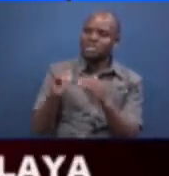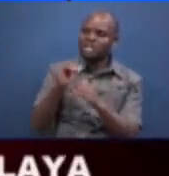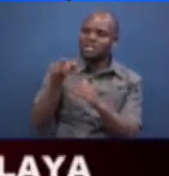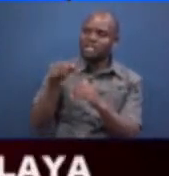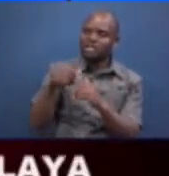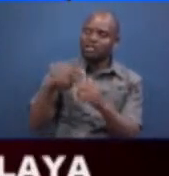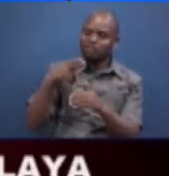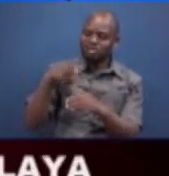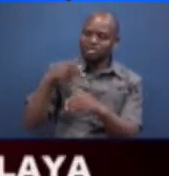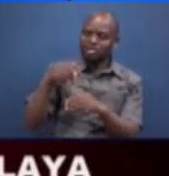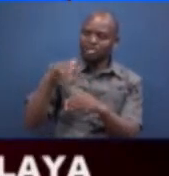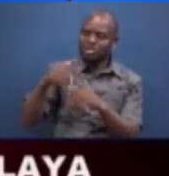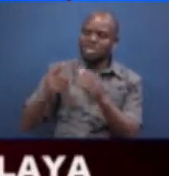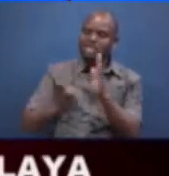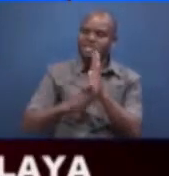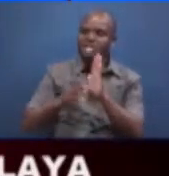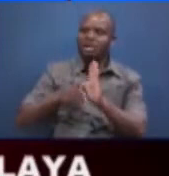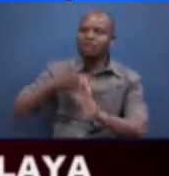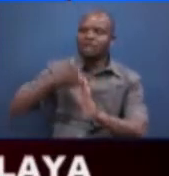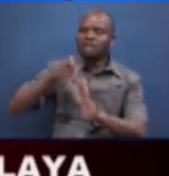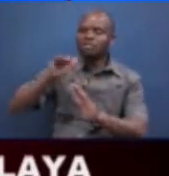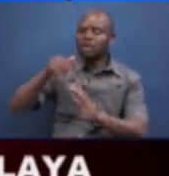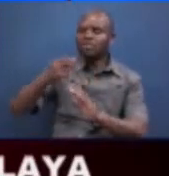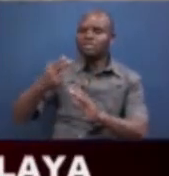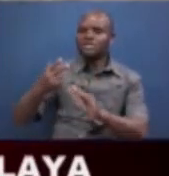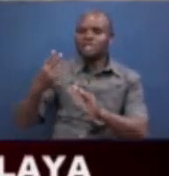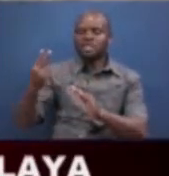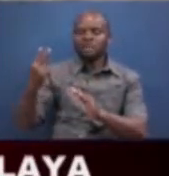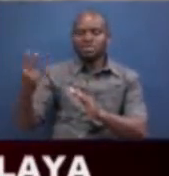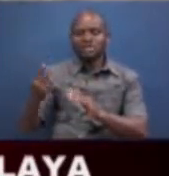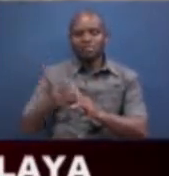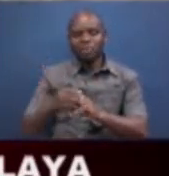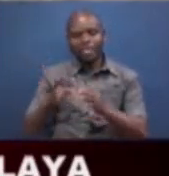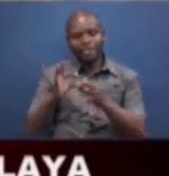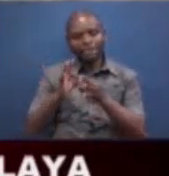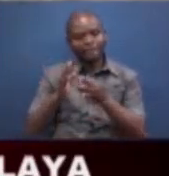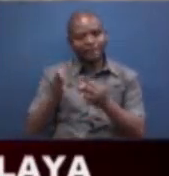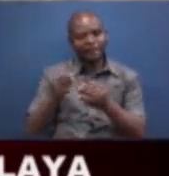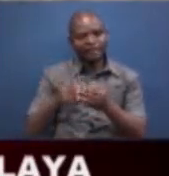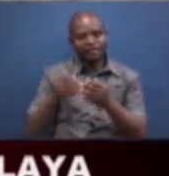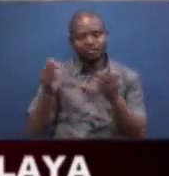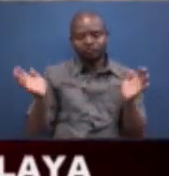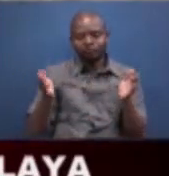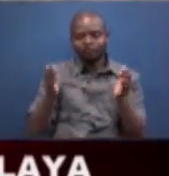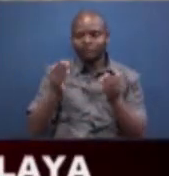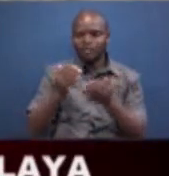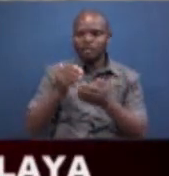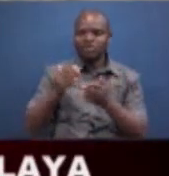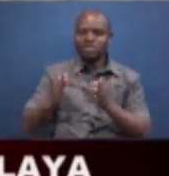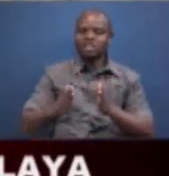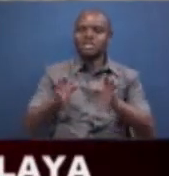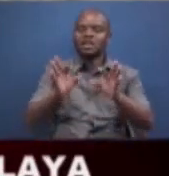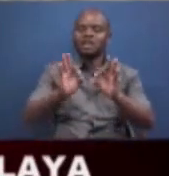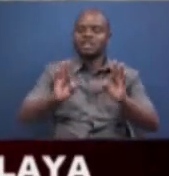ile iliyorekodiwa katika miezi sita ya kwanza kwa mwaka 2022. Shirika hilo limehimiza kuwekwa